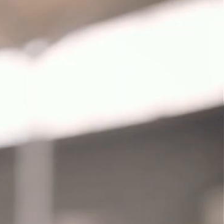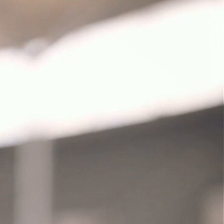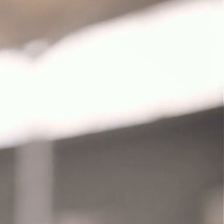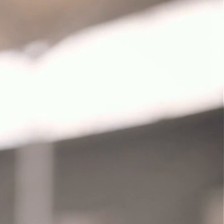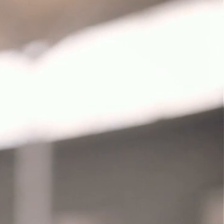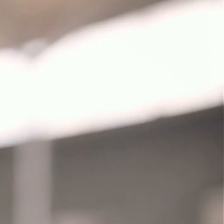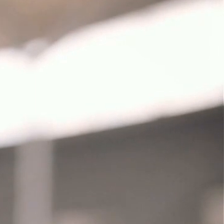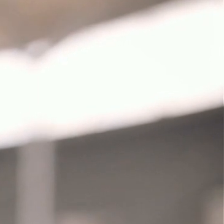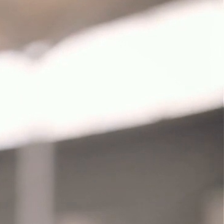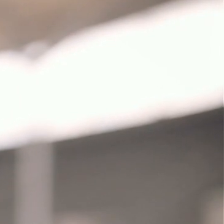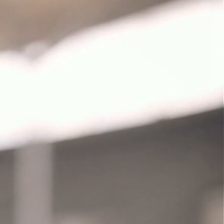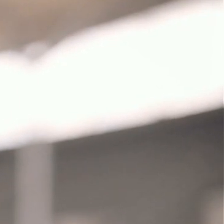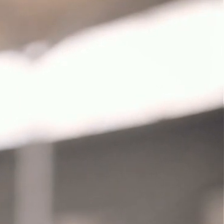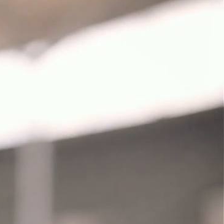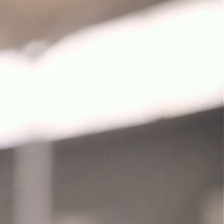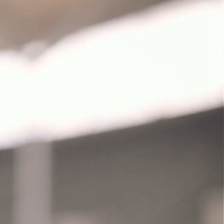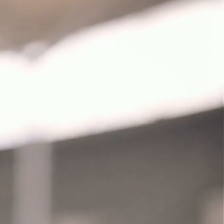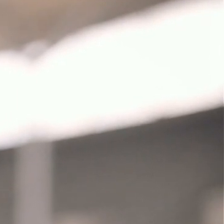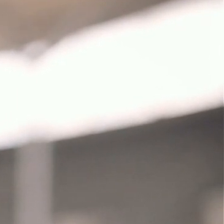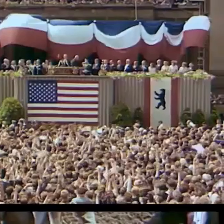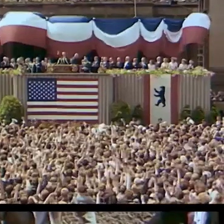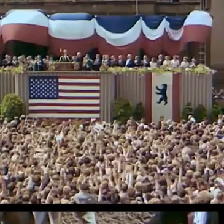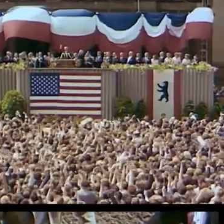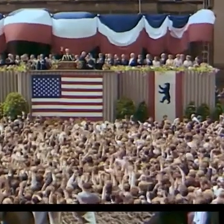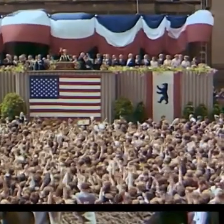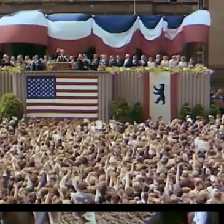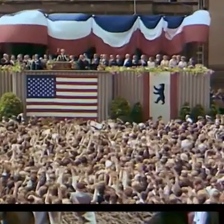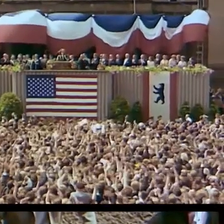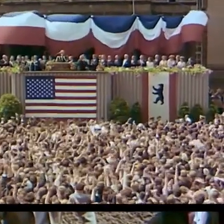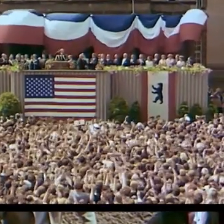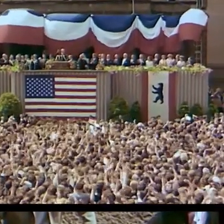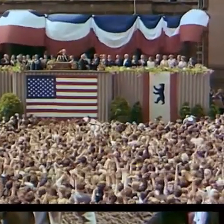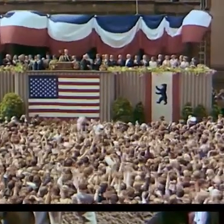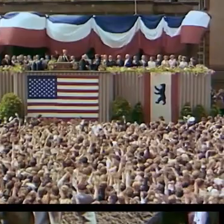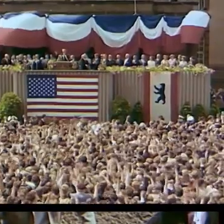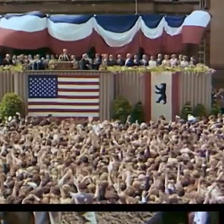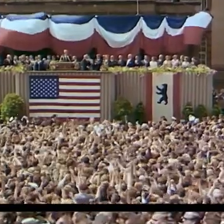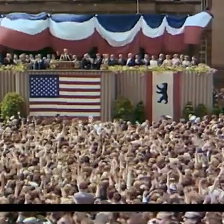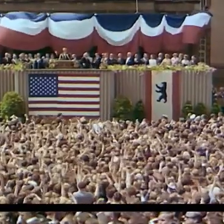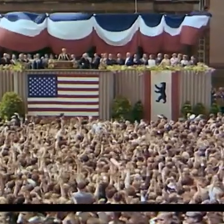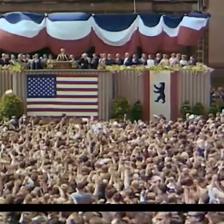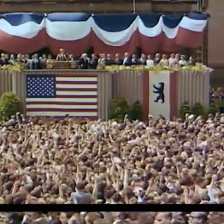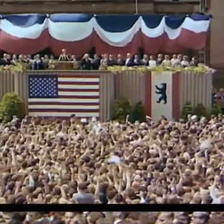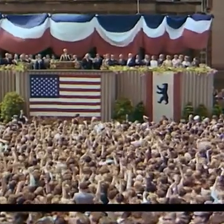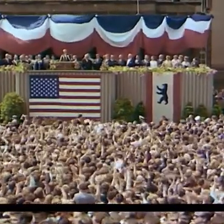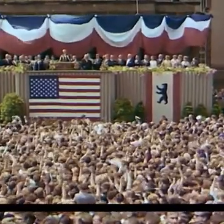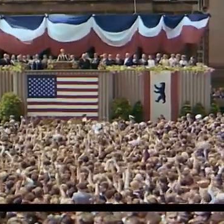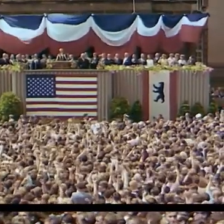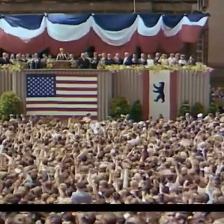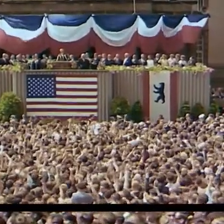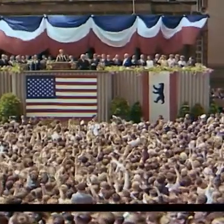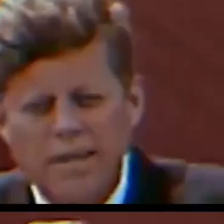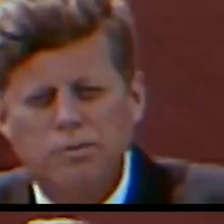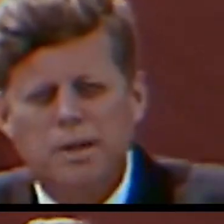Berlin. Eine Stadt der Träume. As a free man, I take pride in the